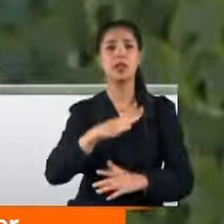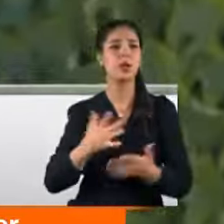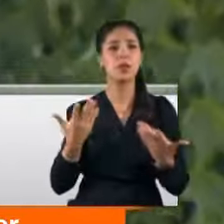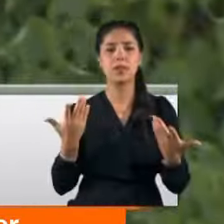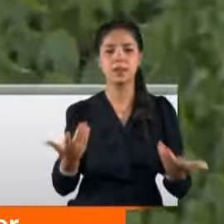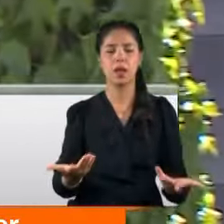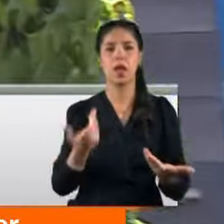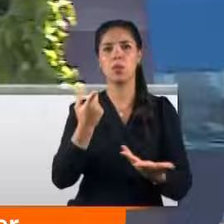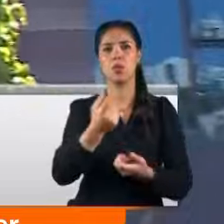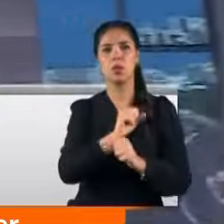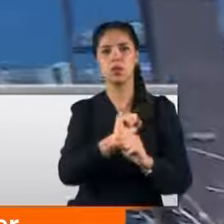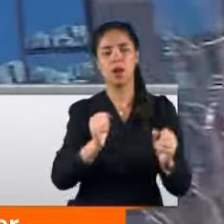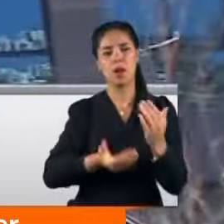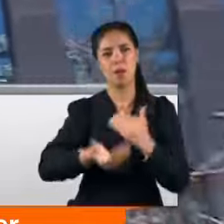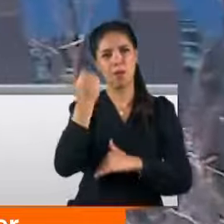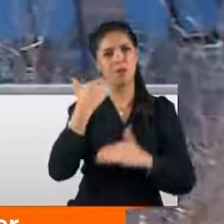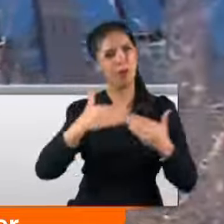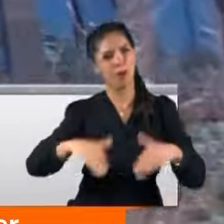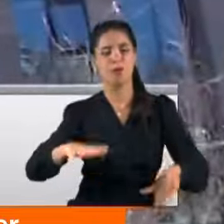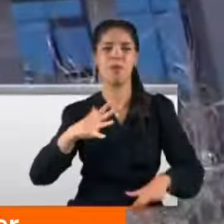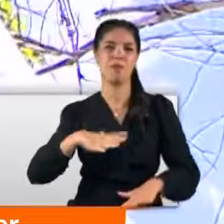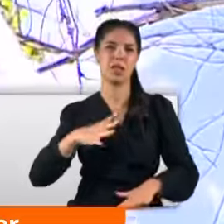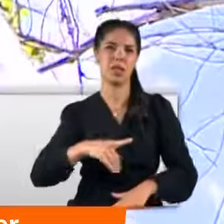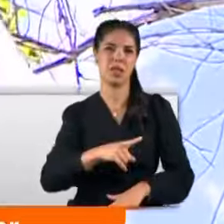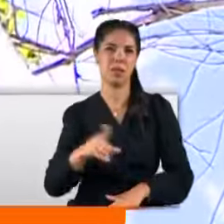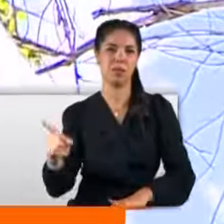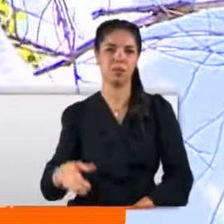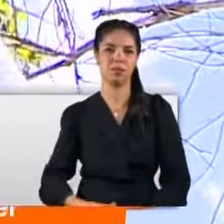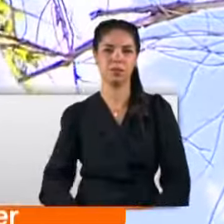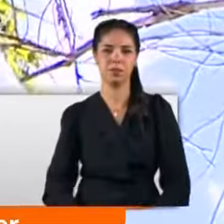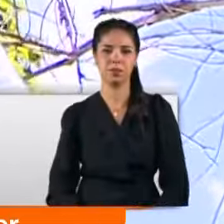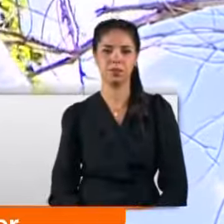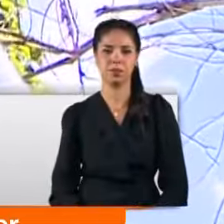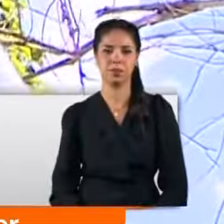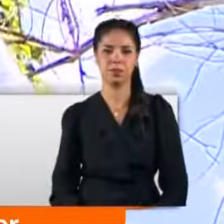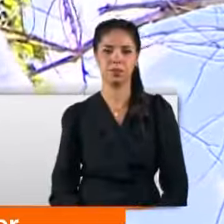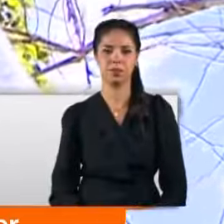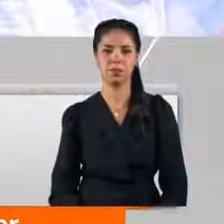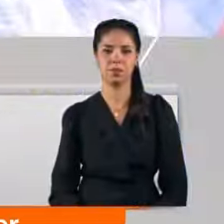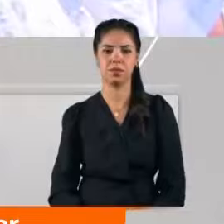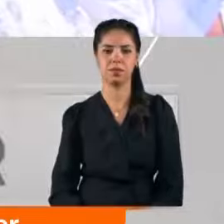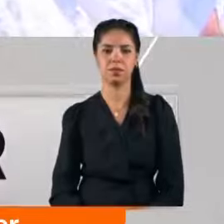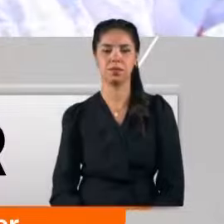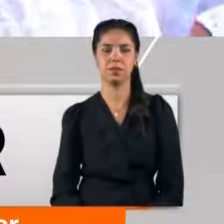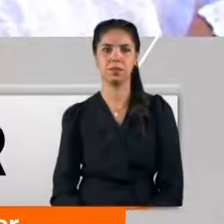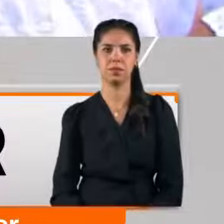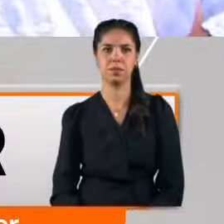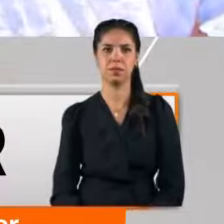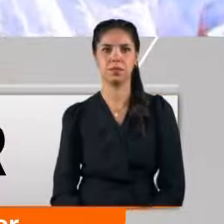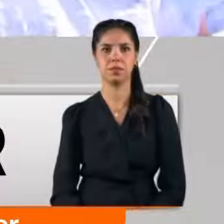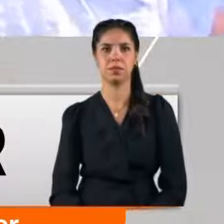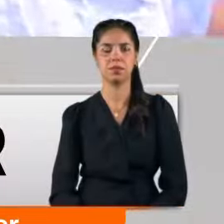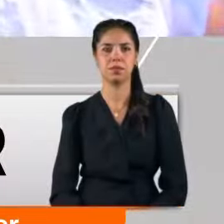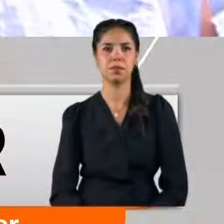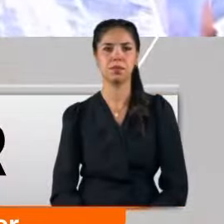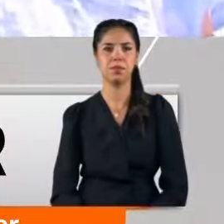da olası bir faciadan önce gerekli tedbirlerin alınması. Yaş ağaç elektriği iletir, onu biliyoruz. Onun için yani zarar olabilir